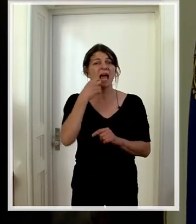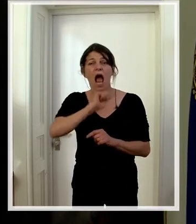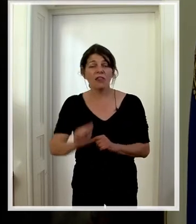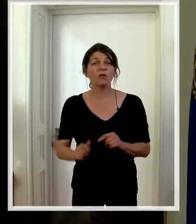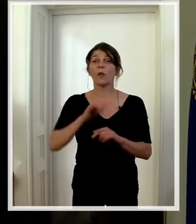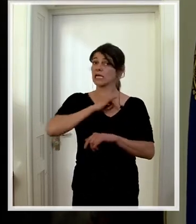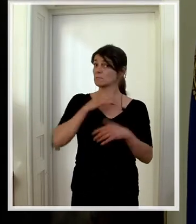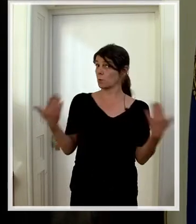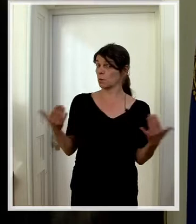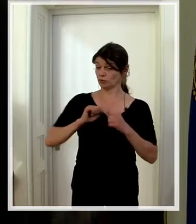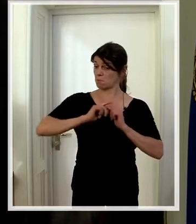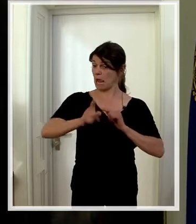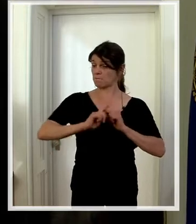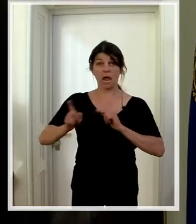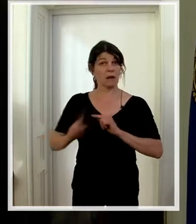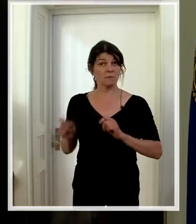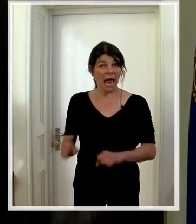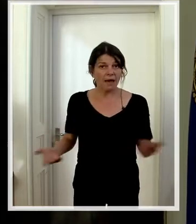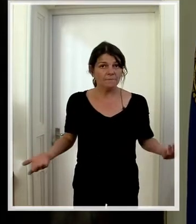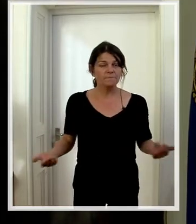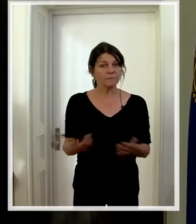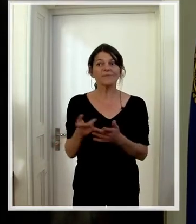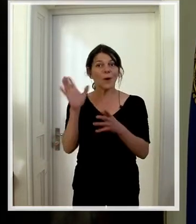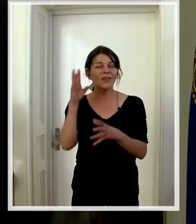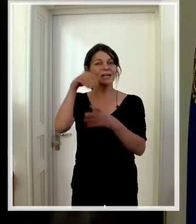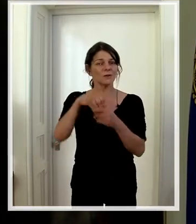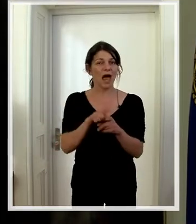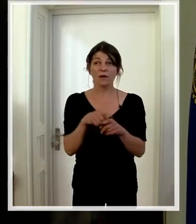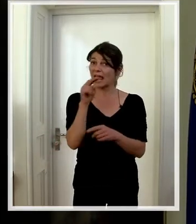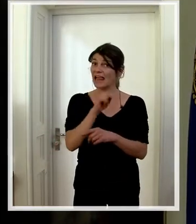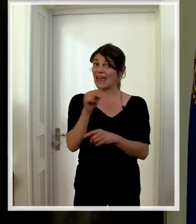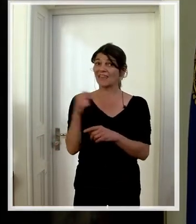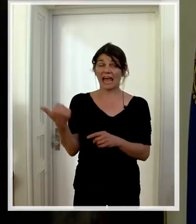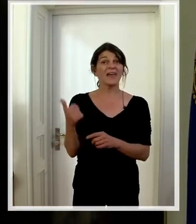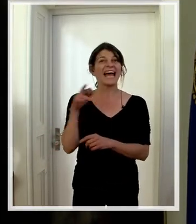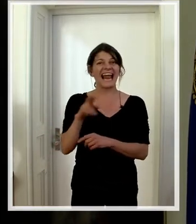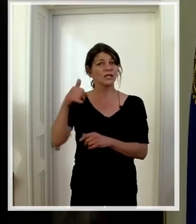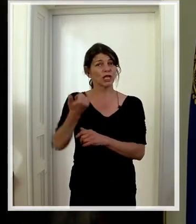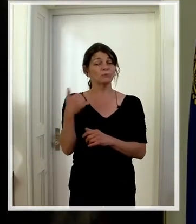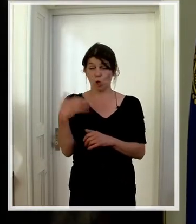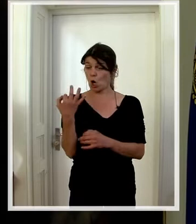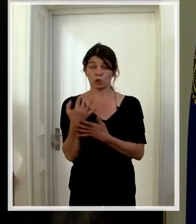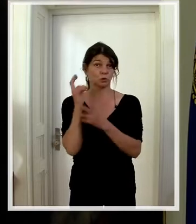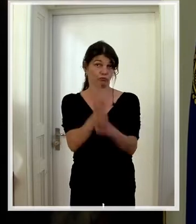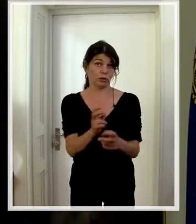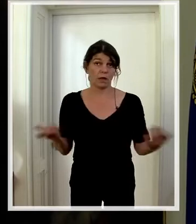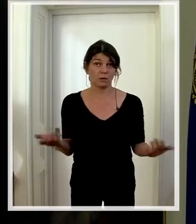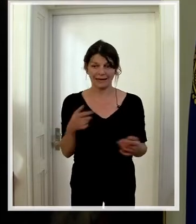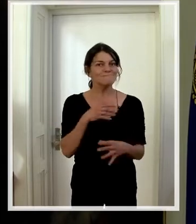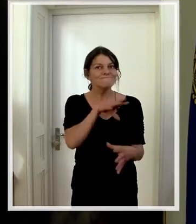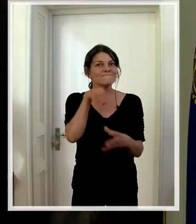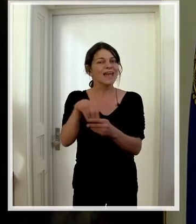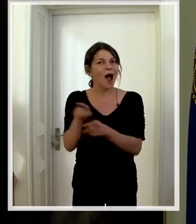was einfach quasi wie noch oben dazukommt, weil in Nendler der Railjet heute schon halten muss und weil man das quasi mit